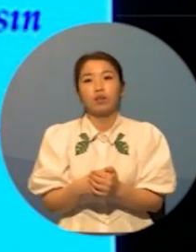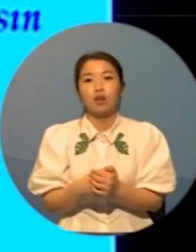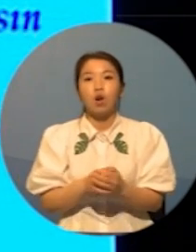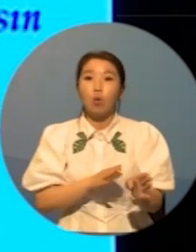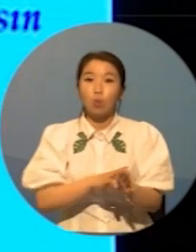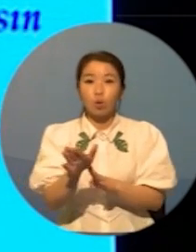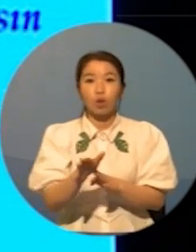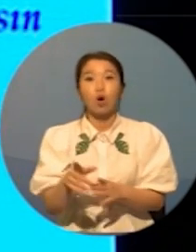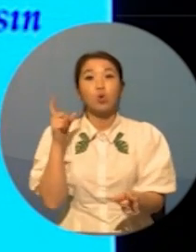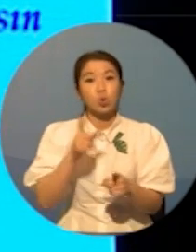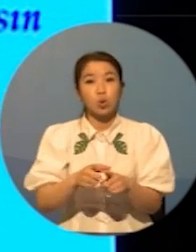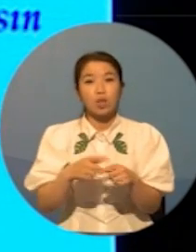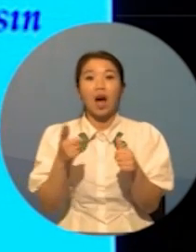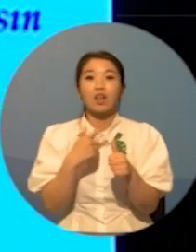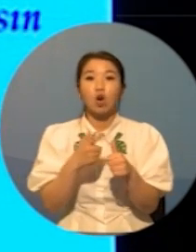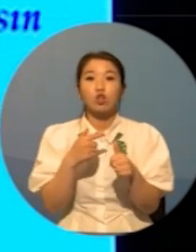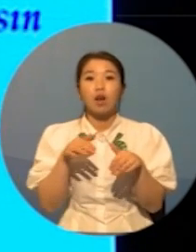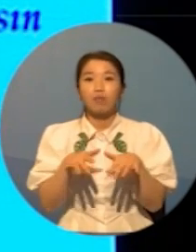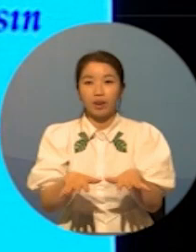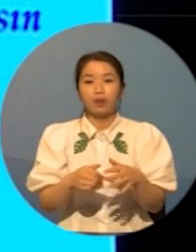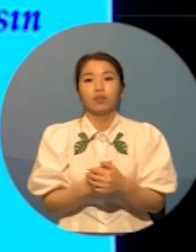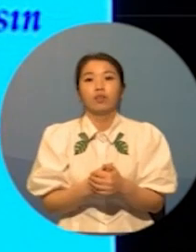Орынлау сөзі атауыш фейлге мысал болады.